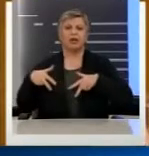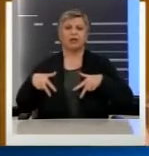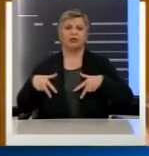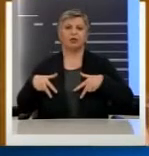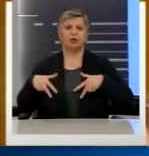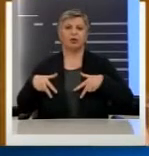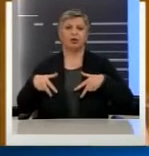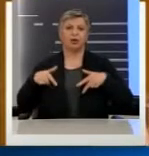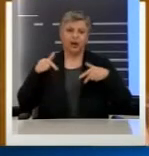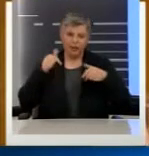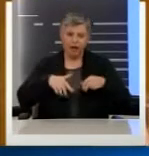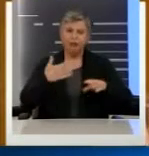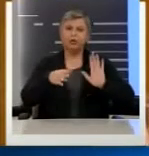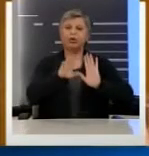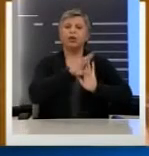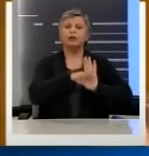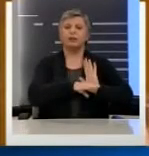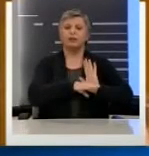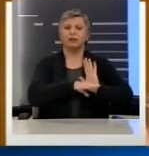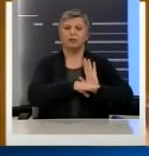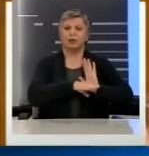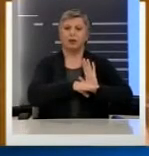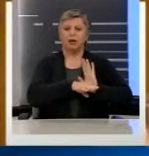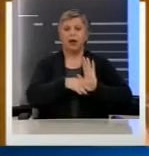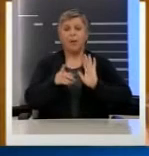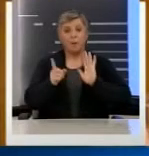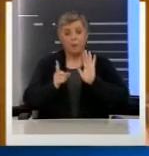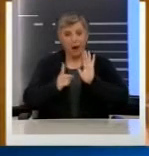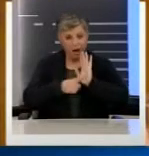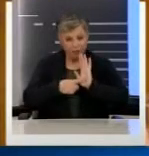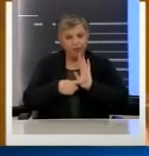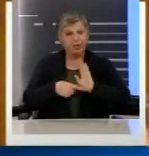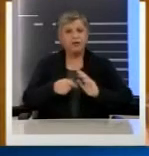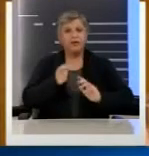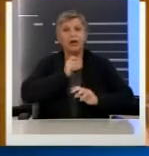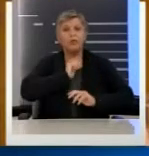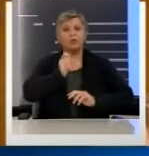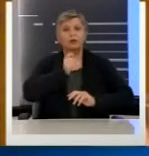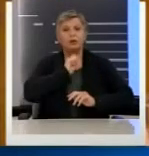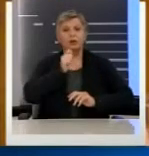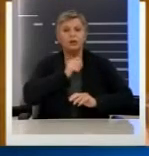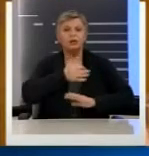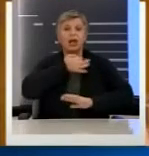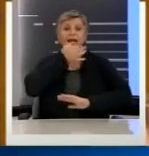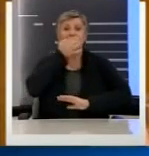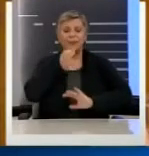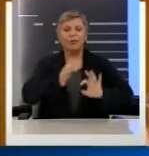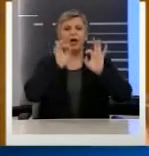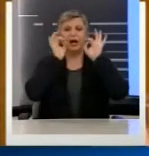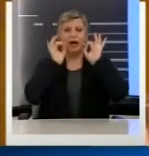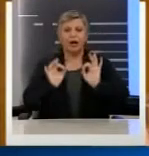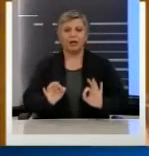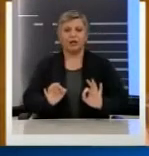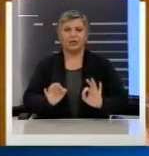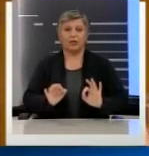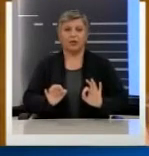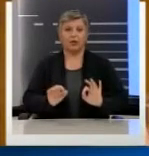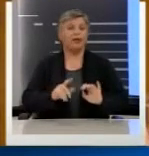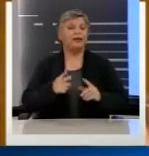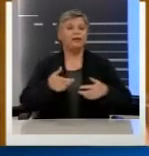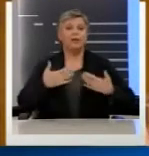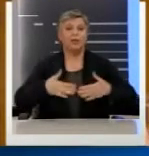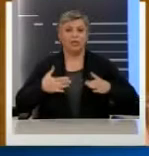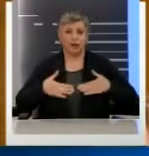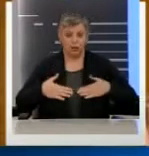να ορθώσει το δικό του λόγο και να απαιτήσει, μαζί με το σεβασμό προς